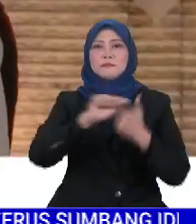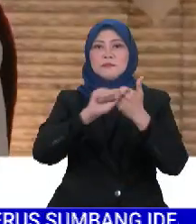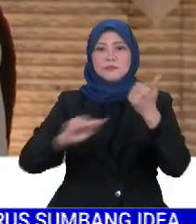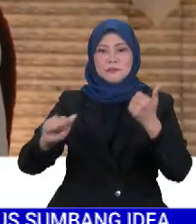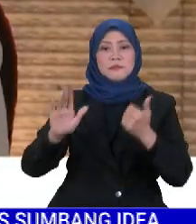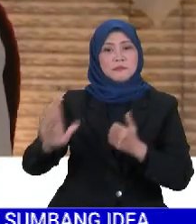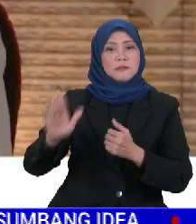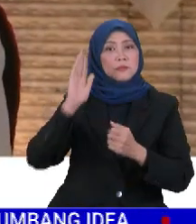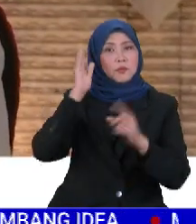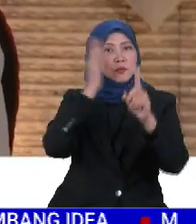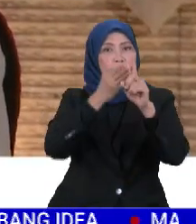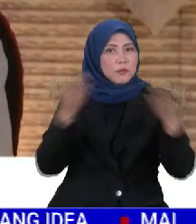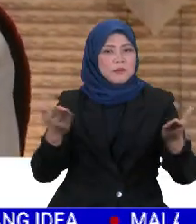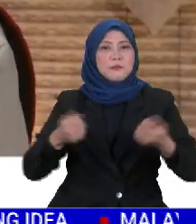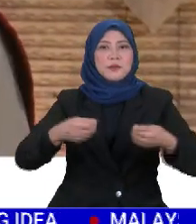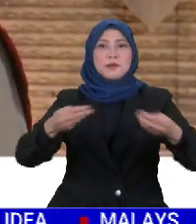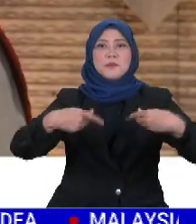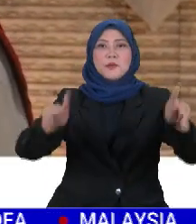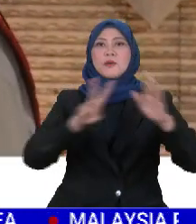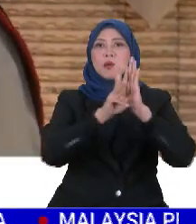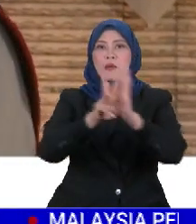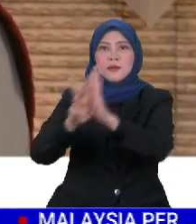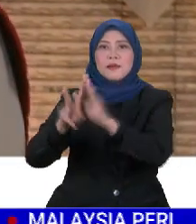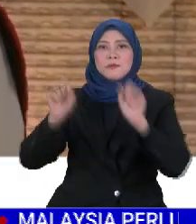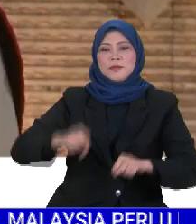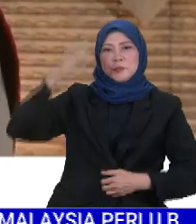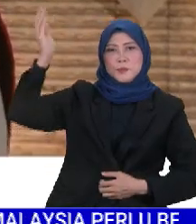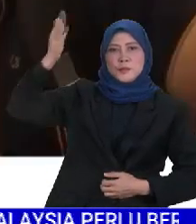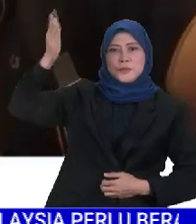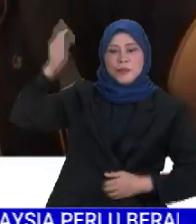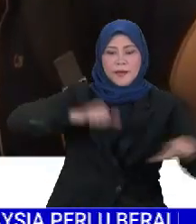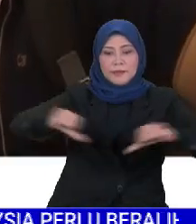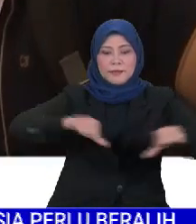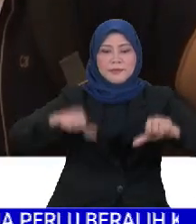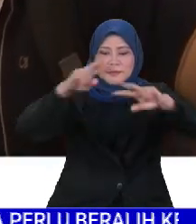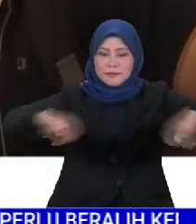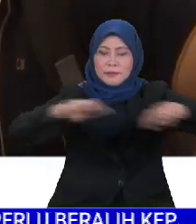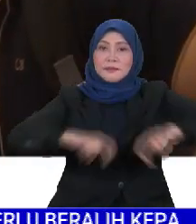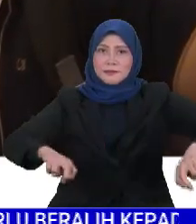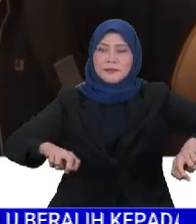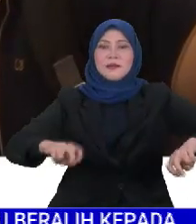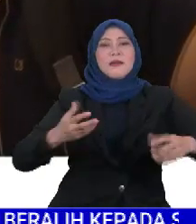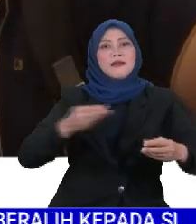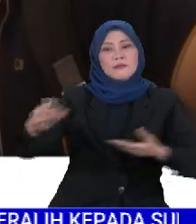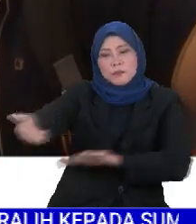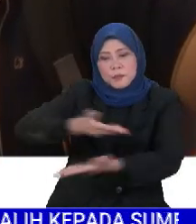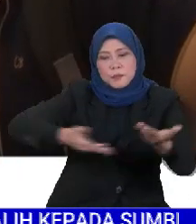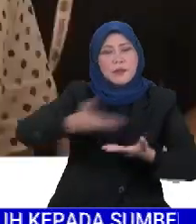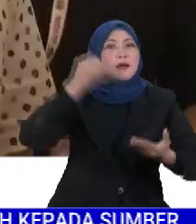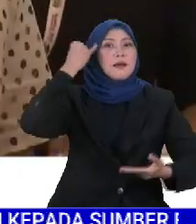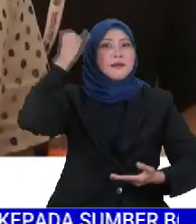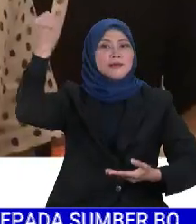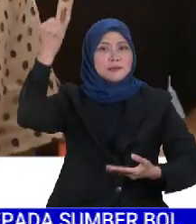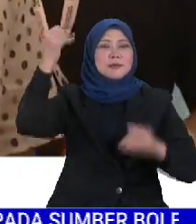Flux bertujuan memberi peluang kepada perwakilan untuk membentangkan aktiviti penyelidikan terkini mereka, bertukar idea dan pengalaman